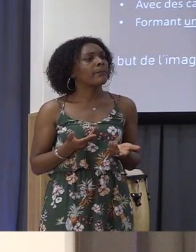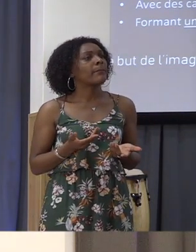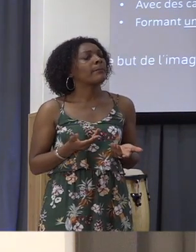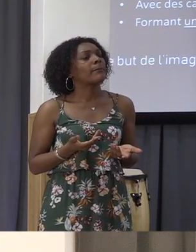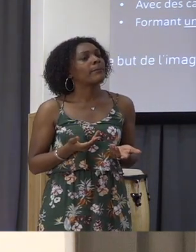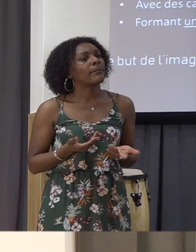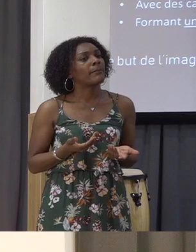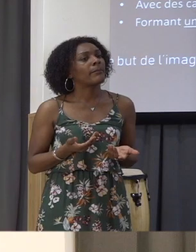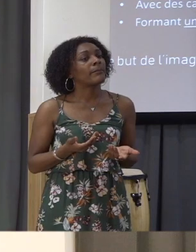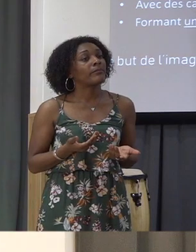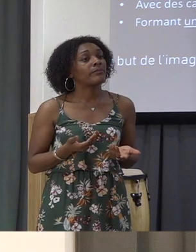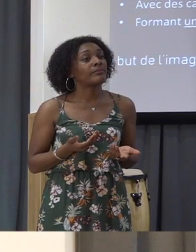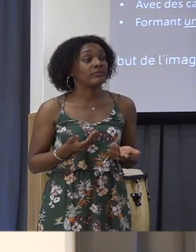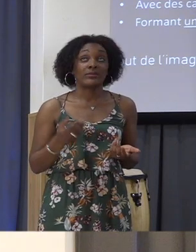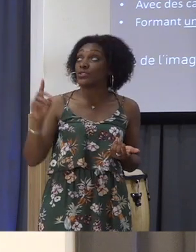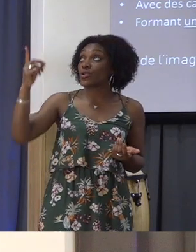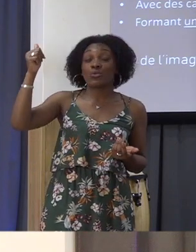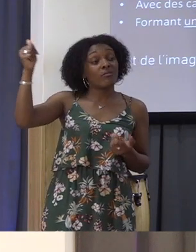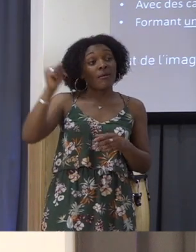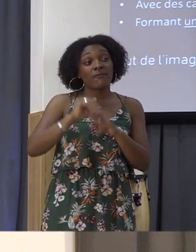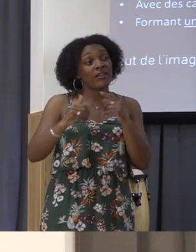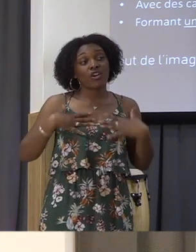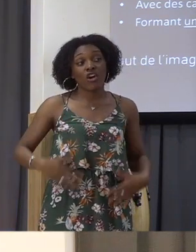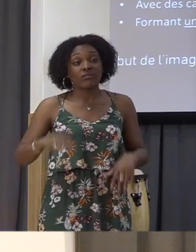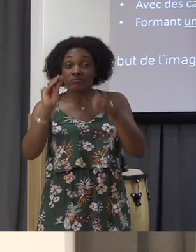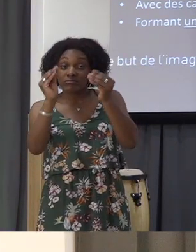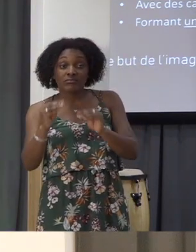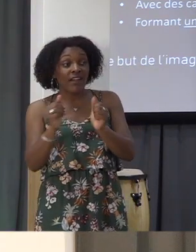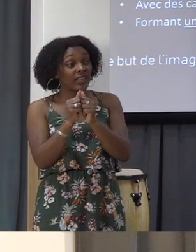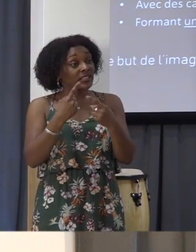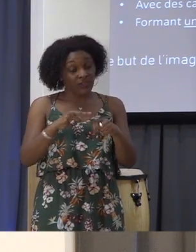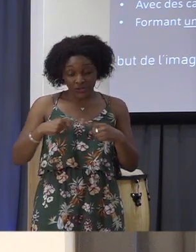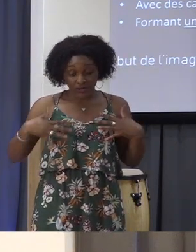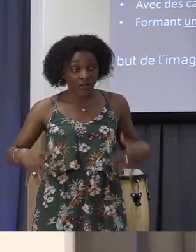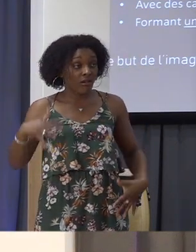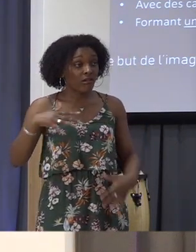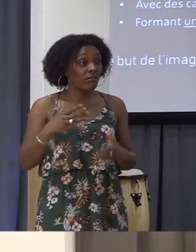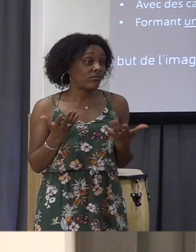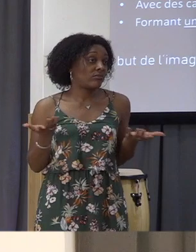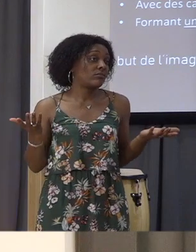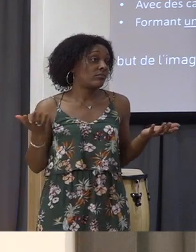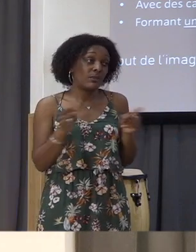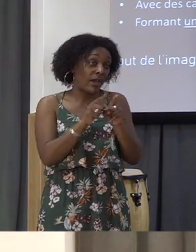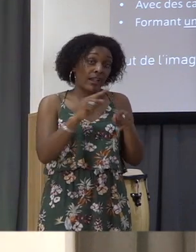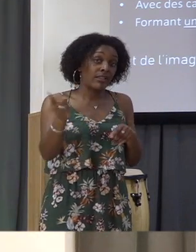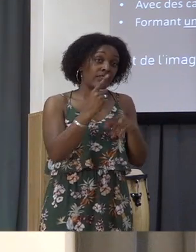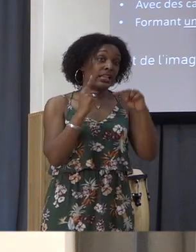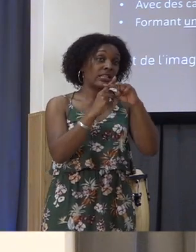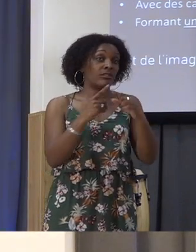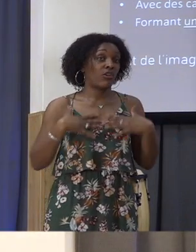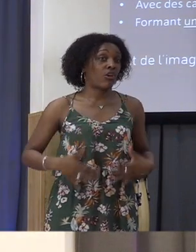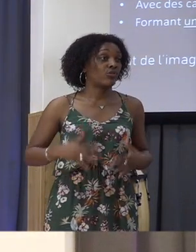Mais comme je disais, c'est Dieu qui l'a conçu ainsi. Il n'y a pas eu un complot